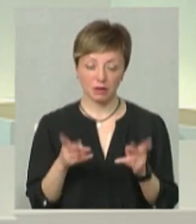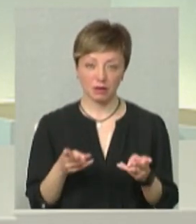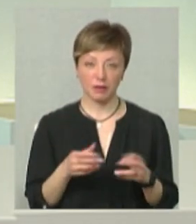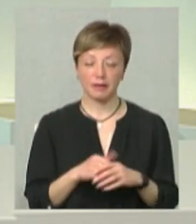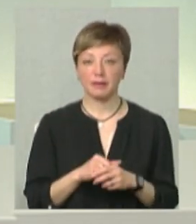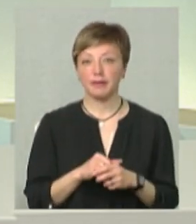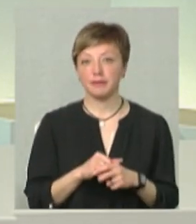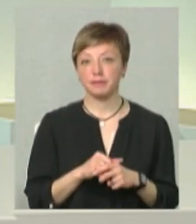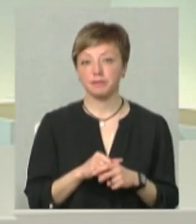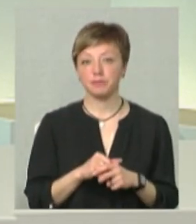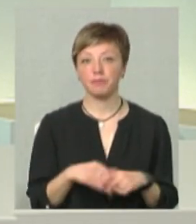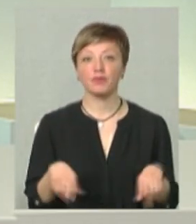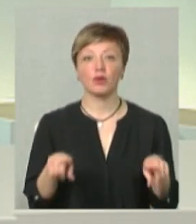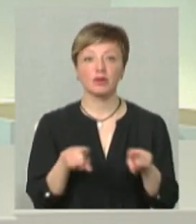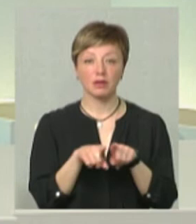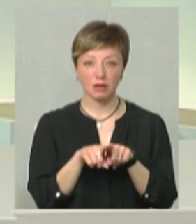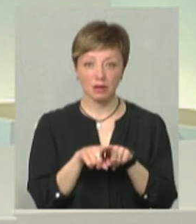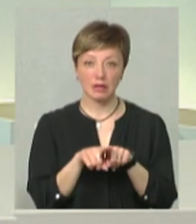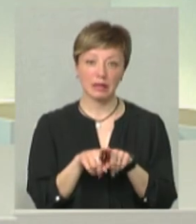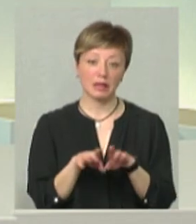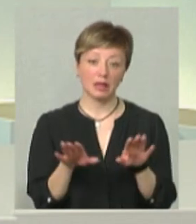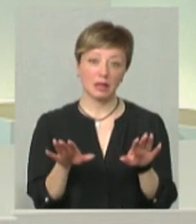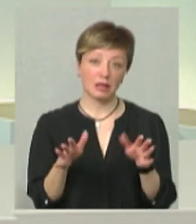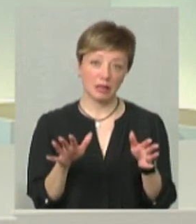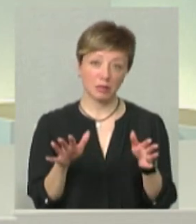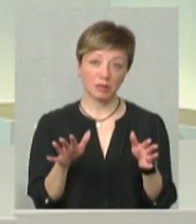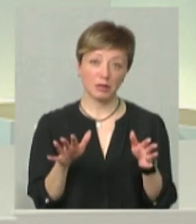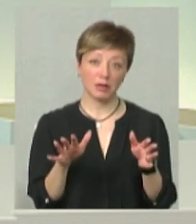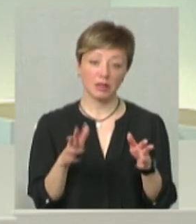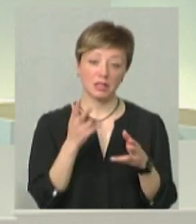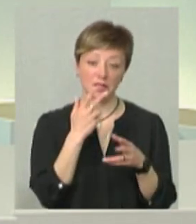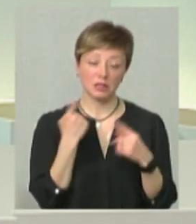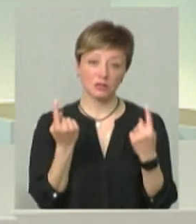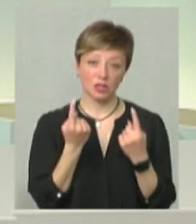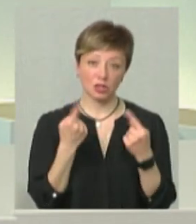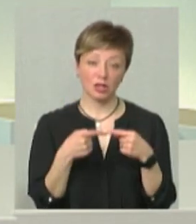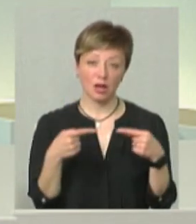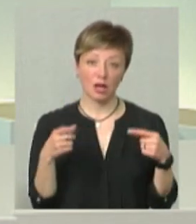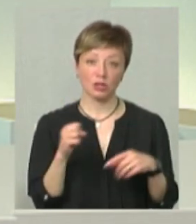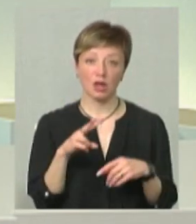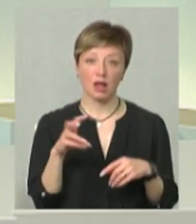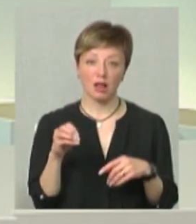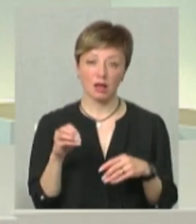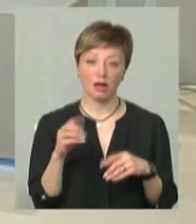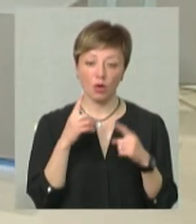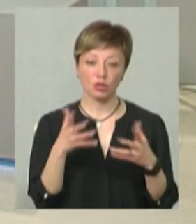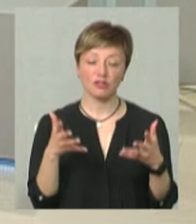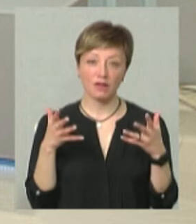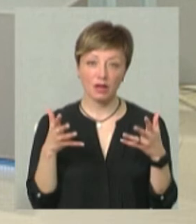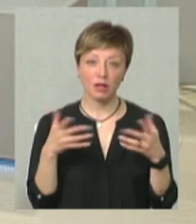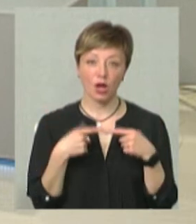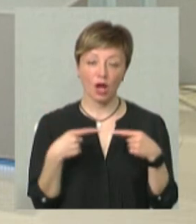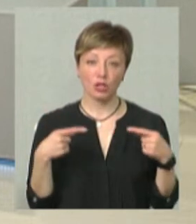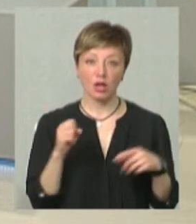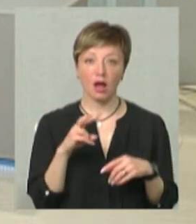взаємозв'язок цих дітей? То ось такі ніби дуже звичні речі, але і очевидні